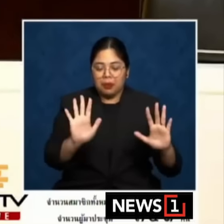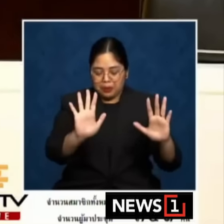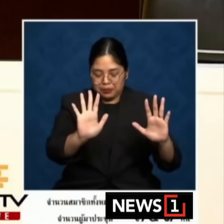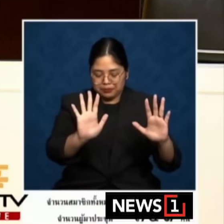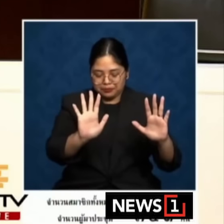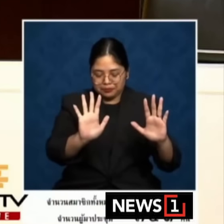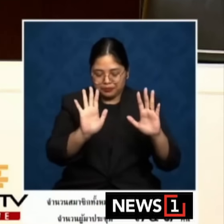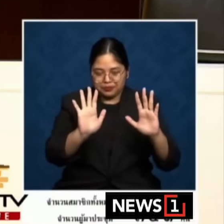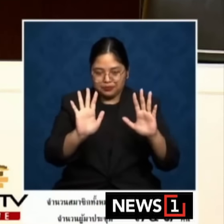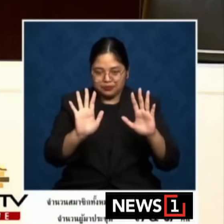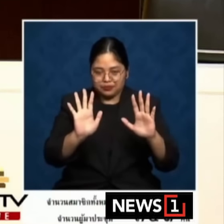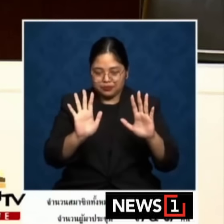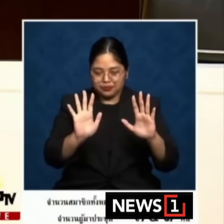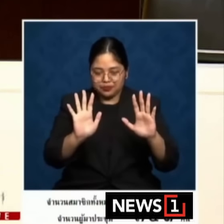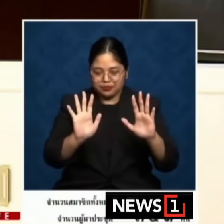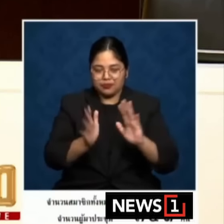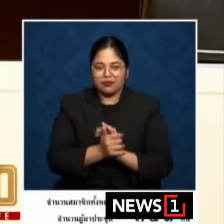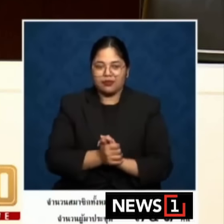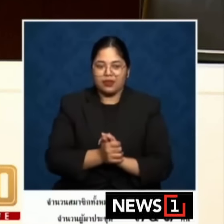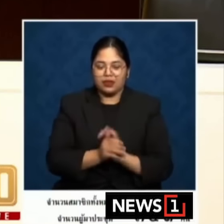ไม่เป็นไรเดี๋ยวนะครับ